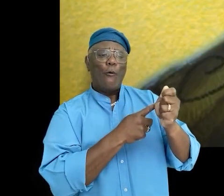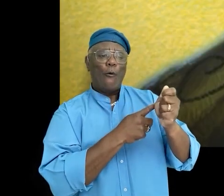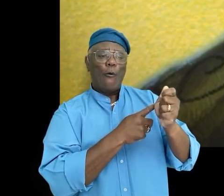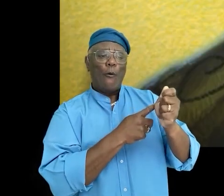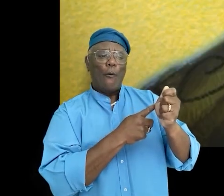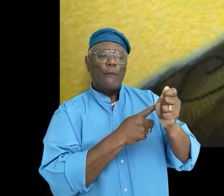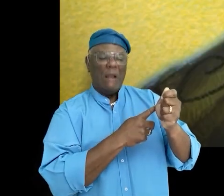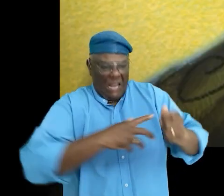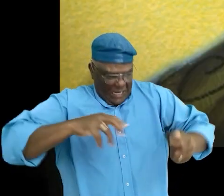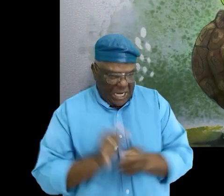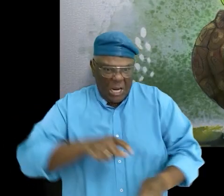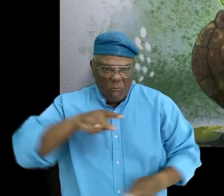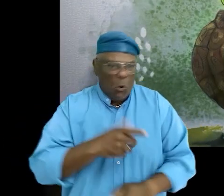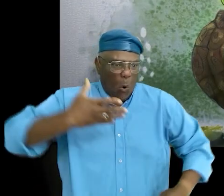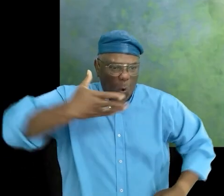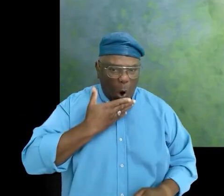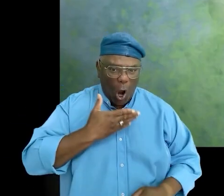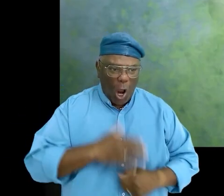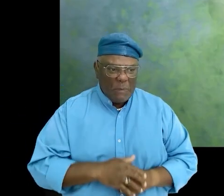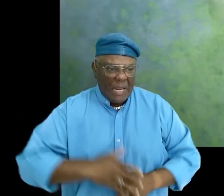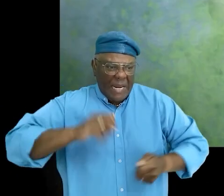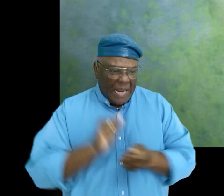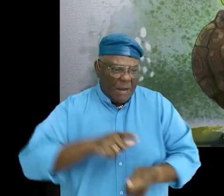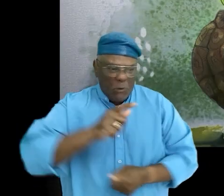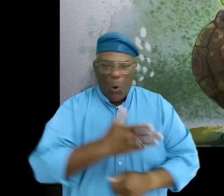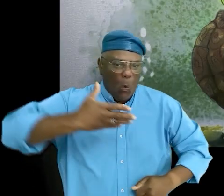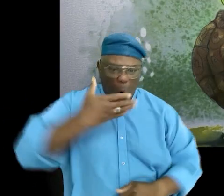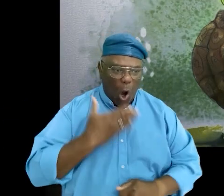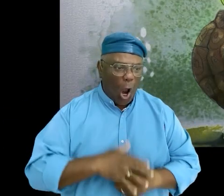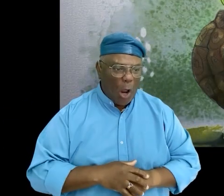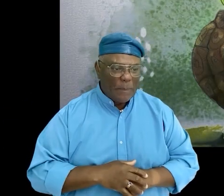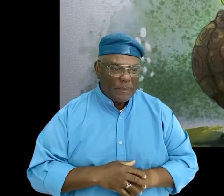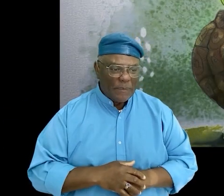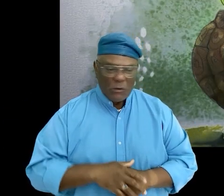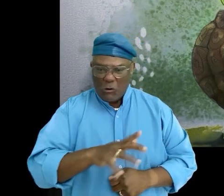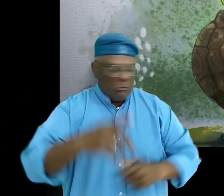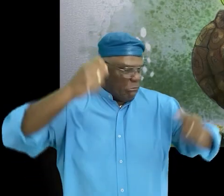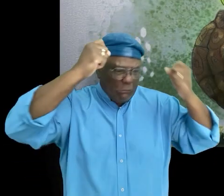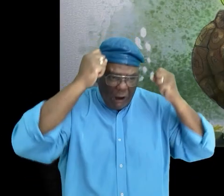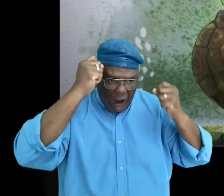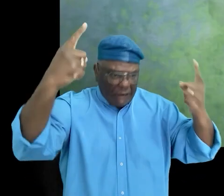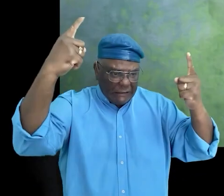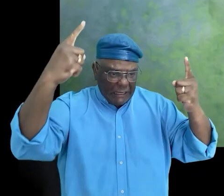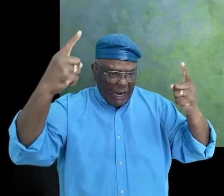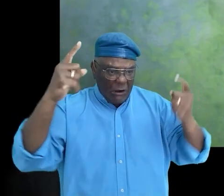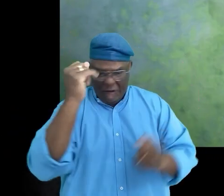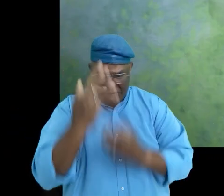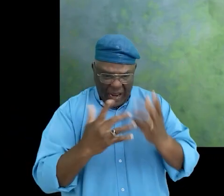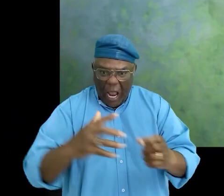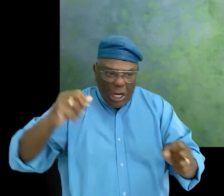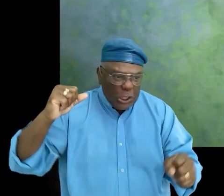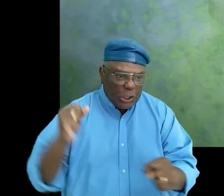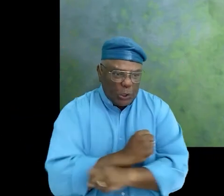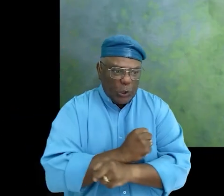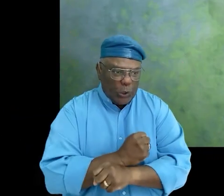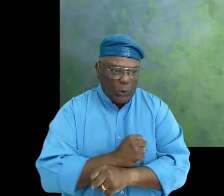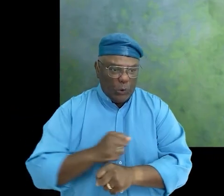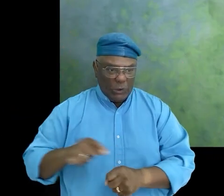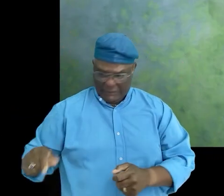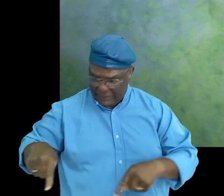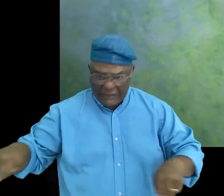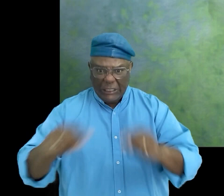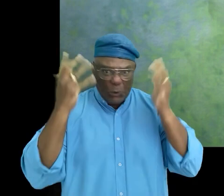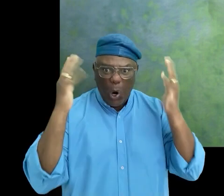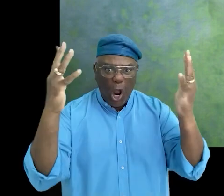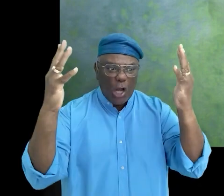fach fy ngadw'n gynnes. Dy gadw'n gynnes? Dy gadw'n gynnes? Oes gen ti unrhyw